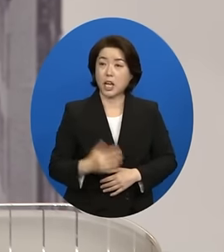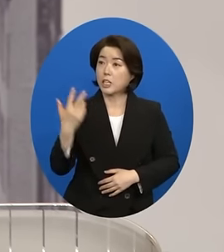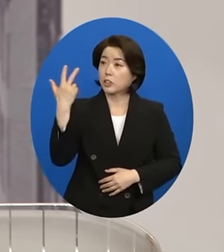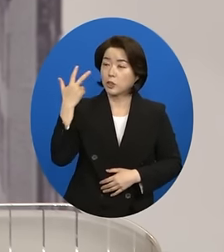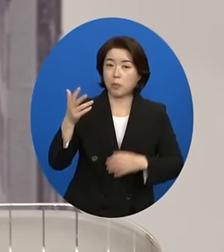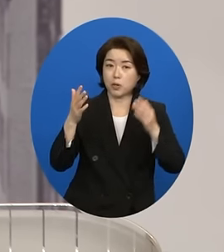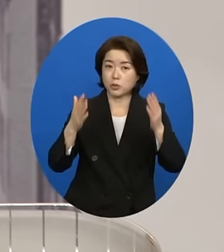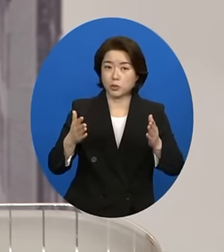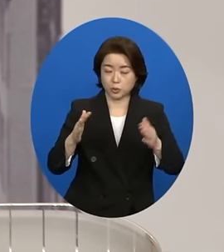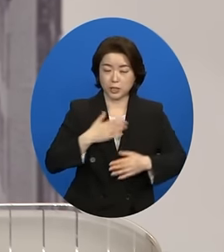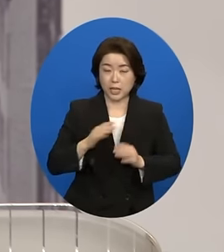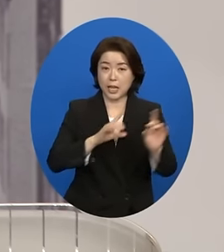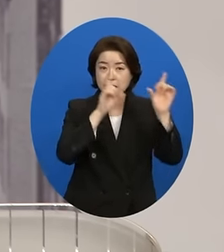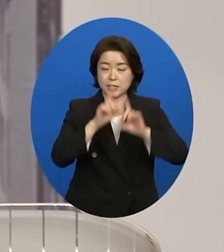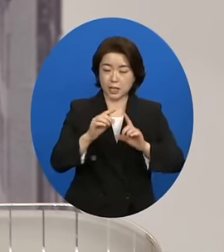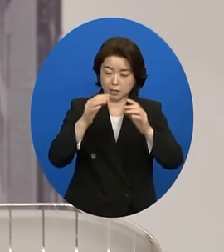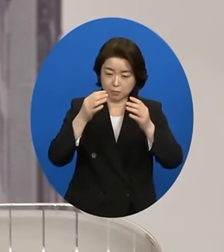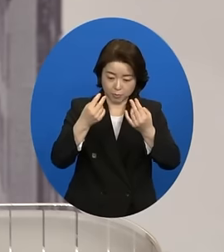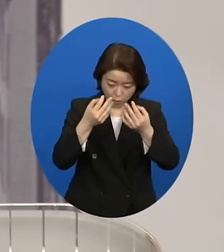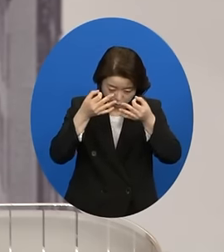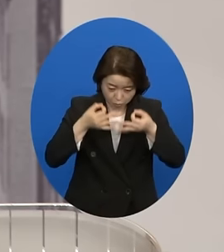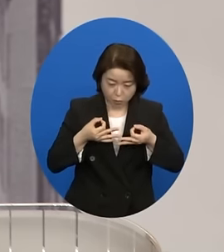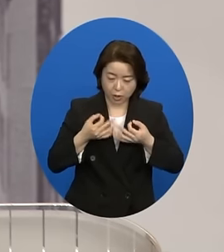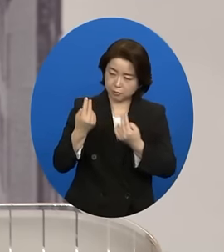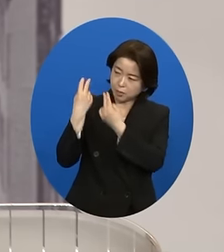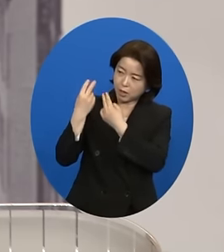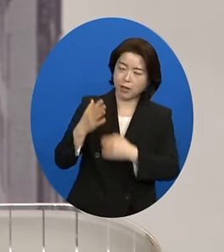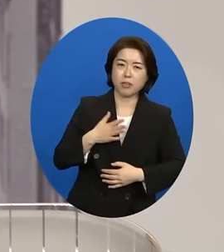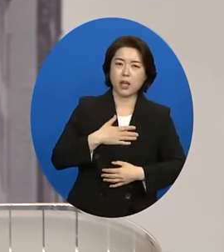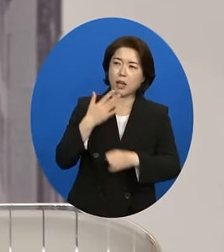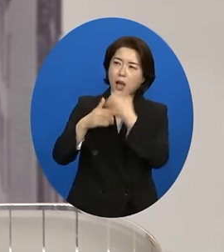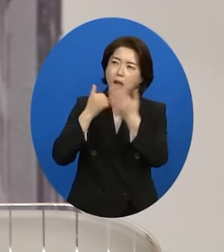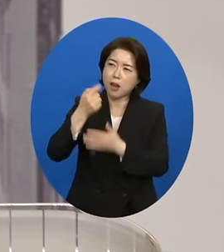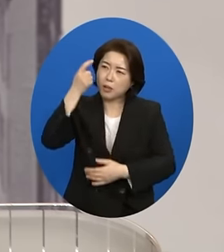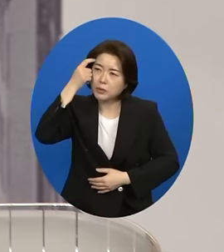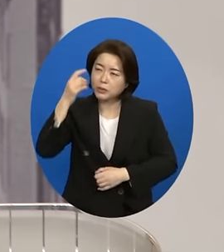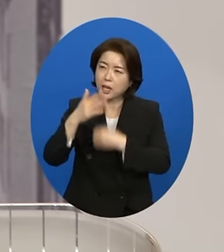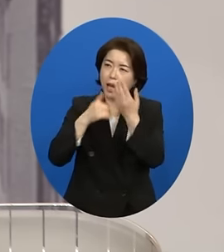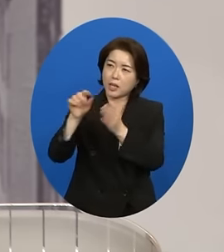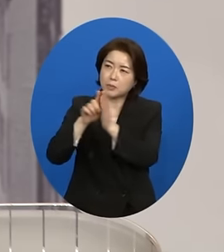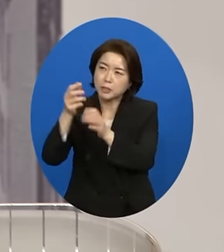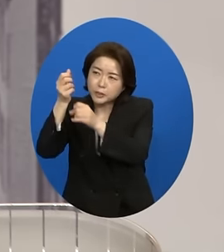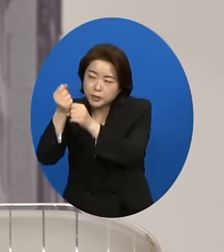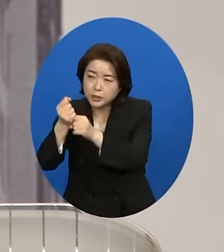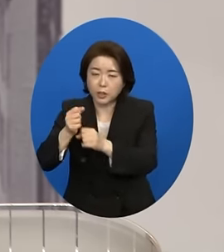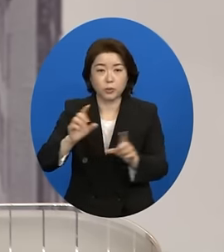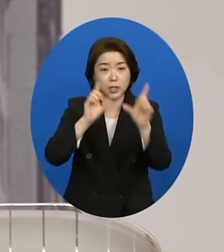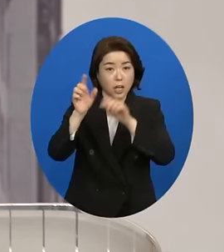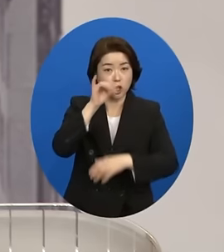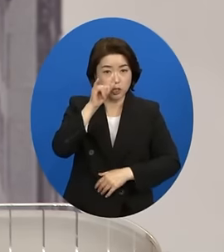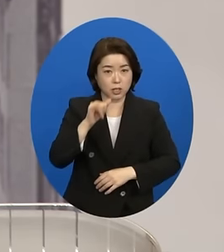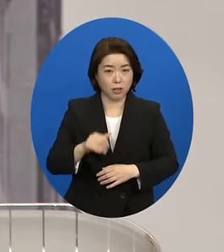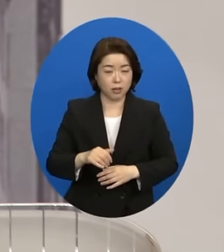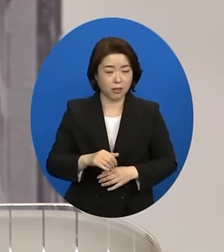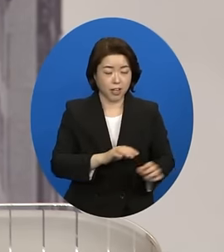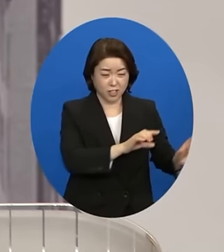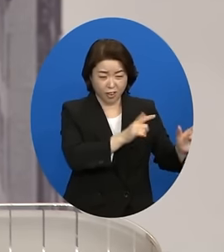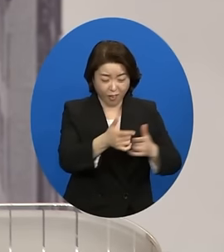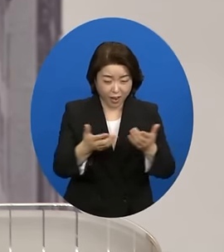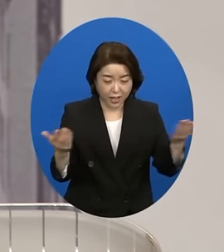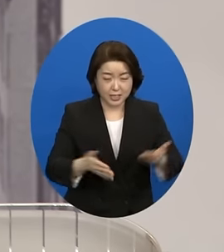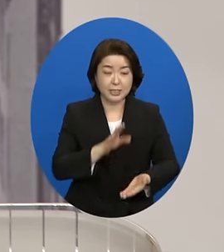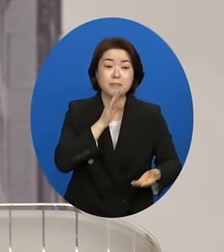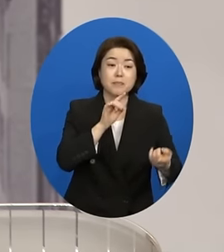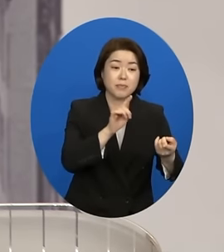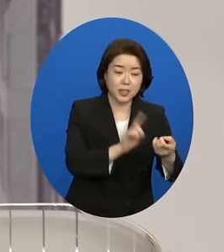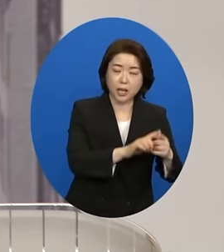내가 얼마나 하나님을 생각하고 하나님을 의식하고 하나님을 의지하며 살았는가? 모든 것이 당연하다고 여기지 않고